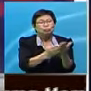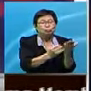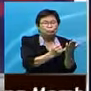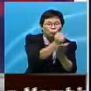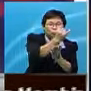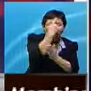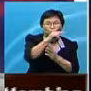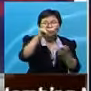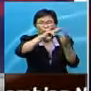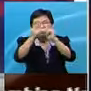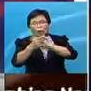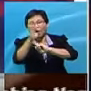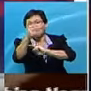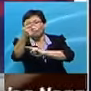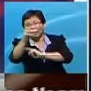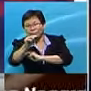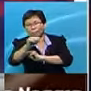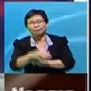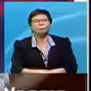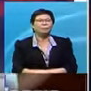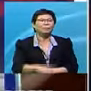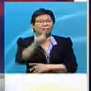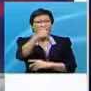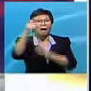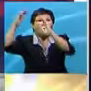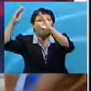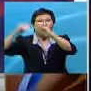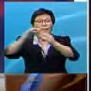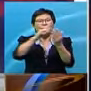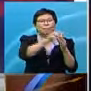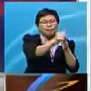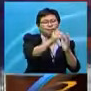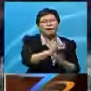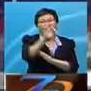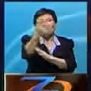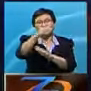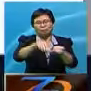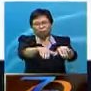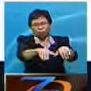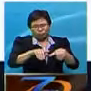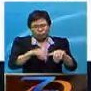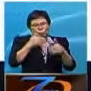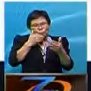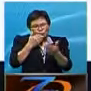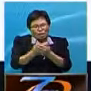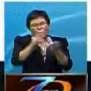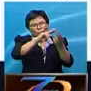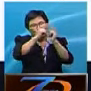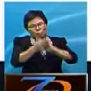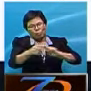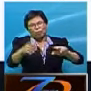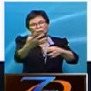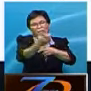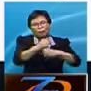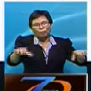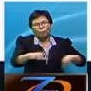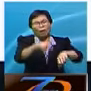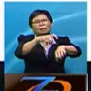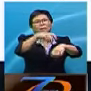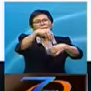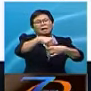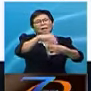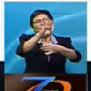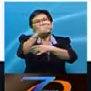keterusannya untuk mengubah FAM. Selain itu berharap supaya pemimpin FAM berundur secara baik agar perubahan dapat dilaksana dalam badan